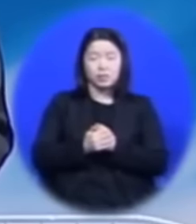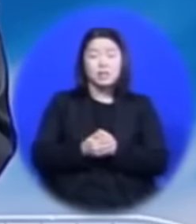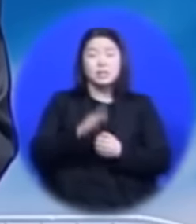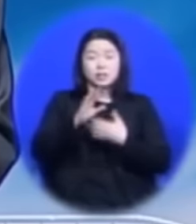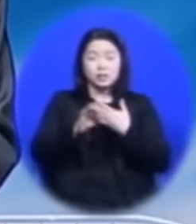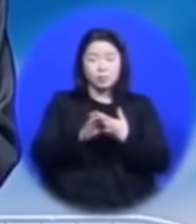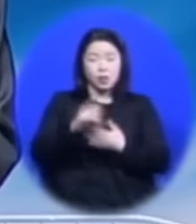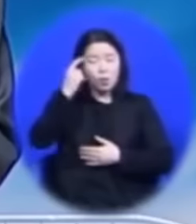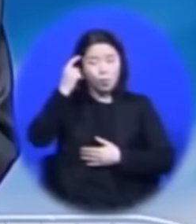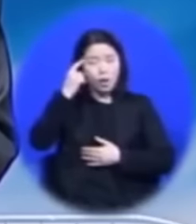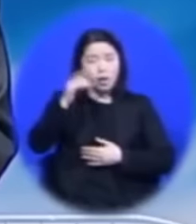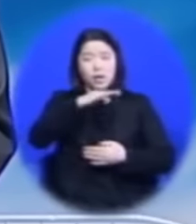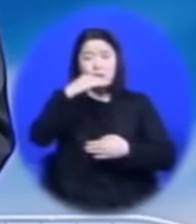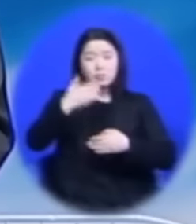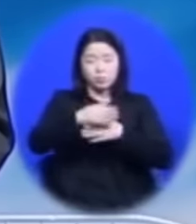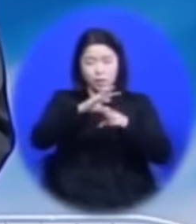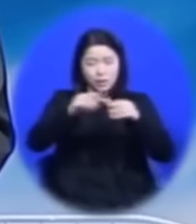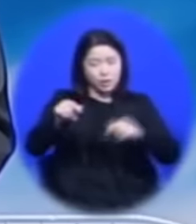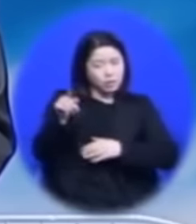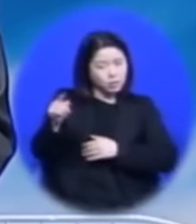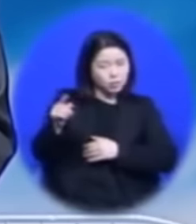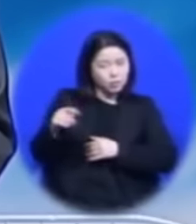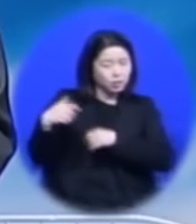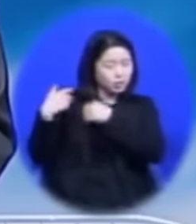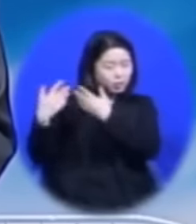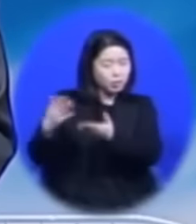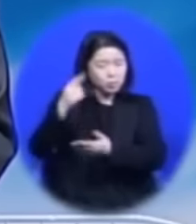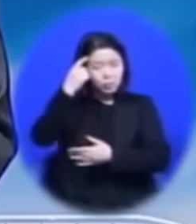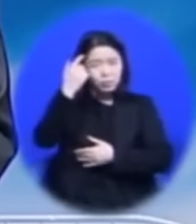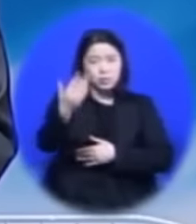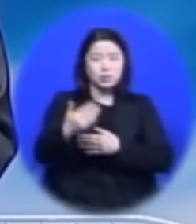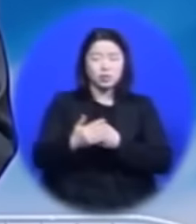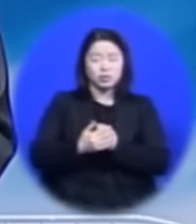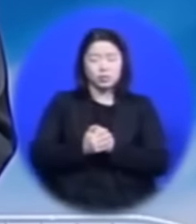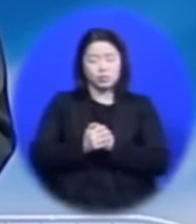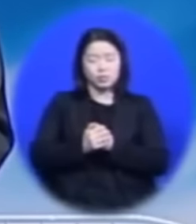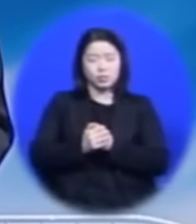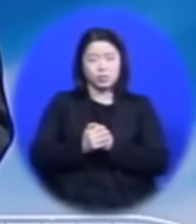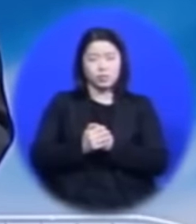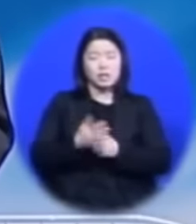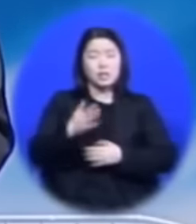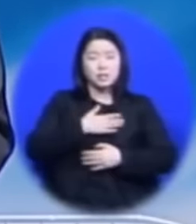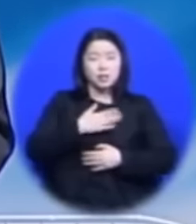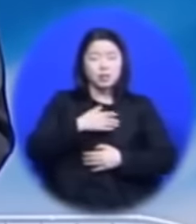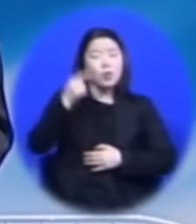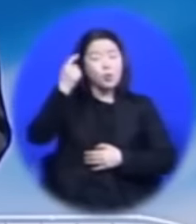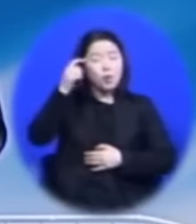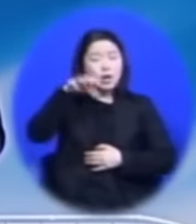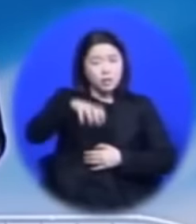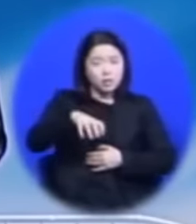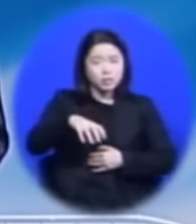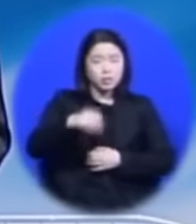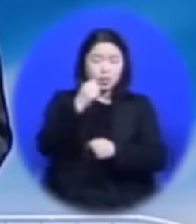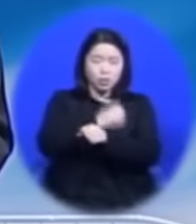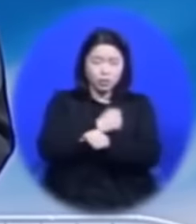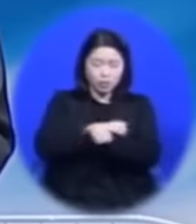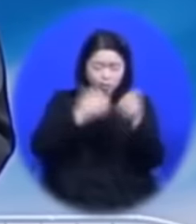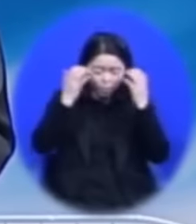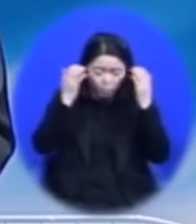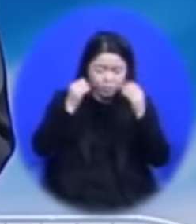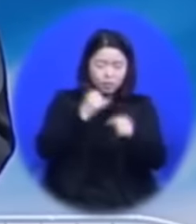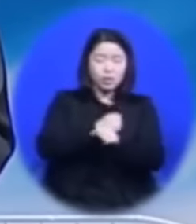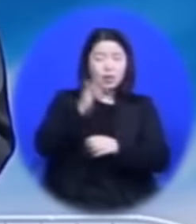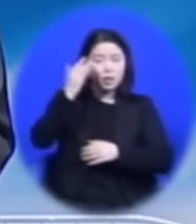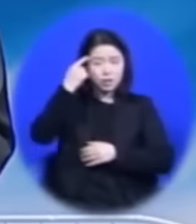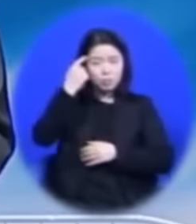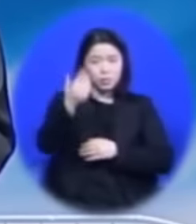그렇다면 왜 북한 땅은 저렇게 내버려 두시는 거예요? 저는 왜 여기서 이렇게 고생해야 하는